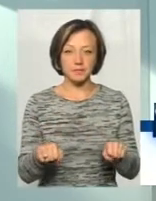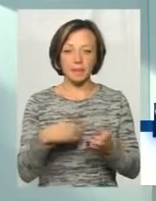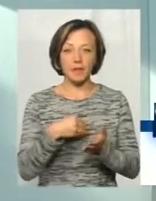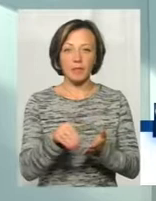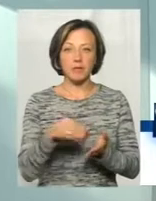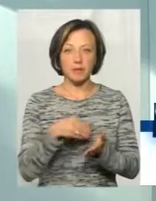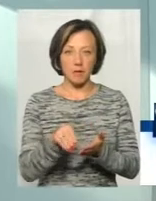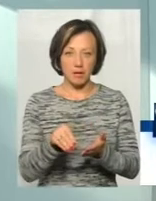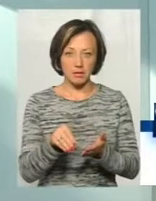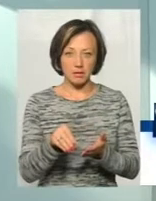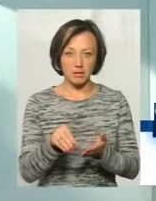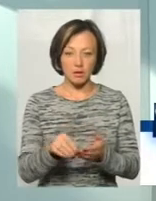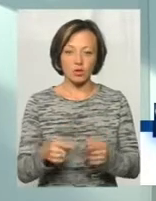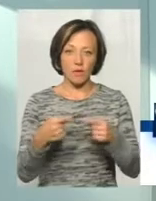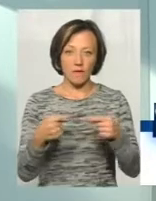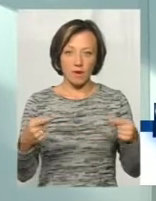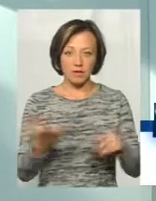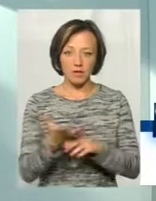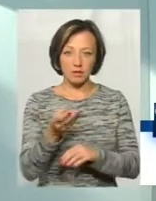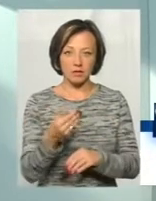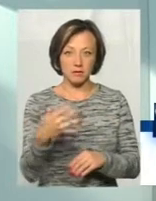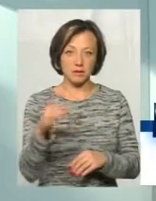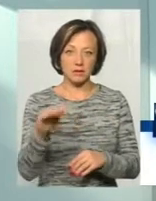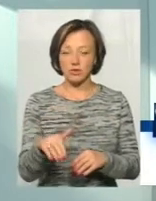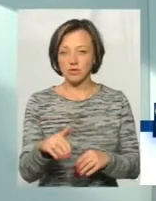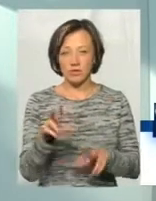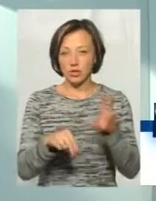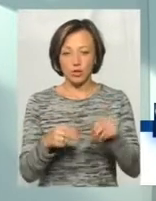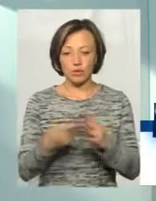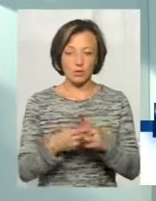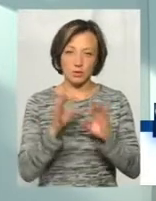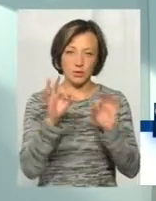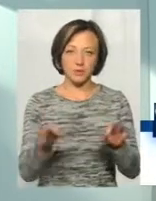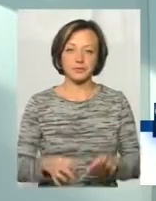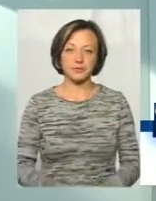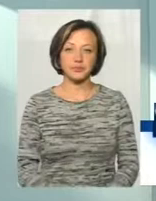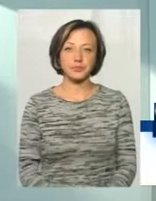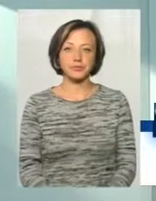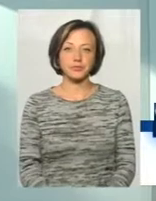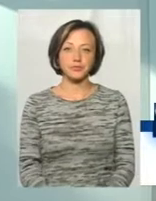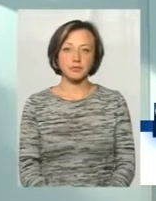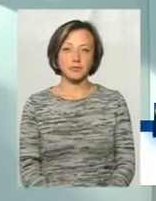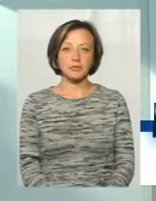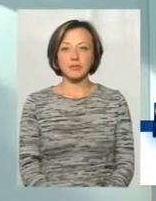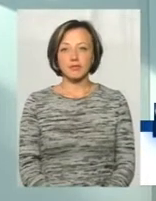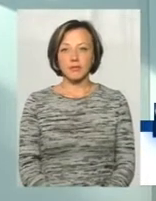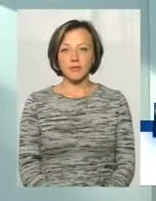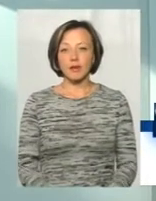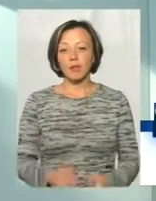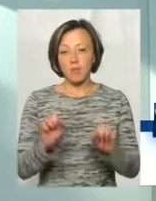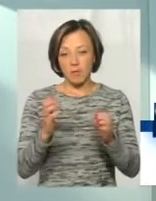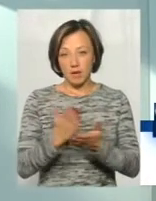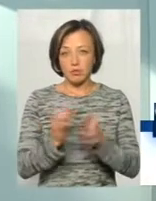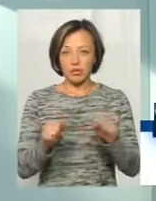придбати певні товари, оплатити послуги, то вважають, що є, скажімо так, наряду з цим має